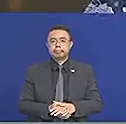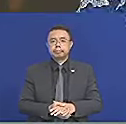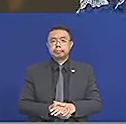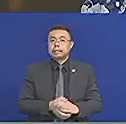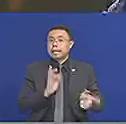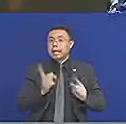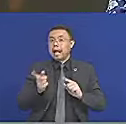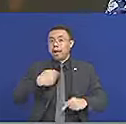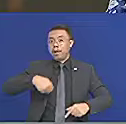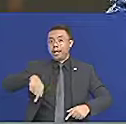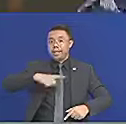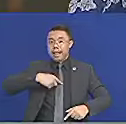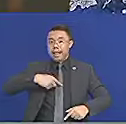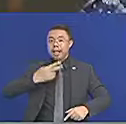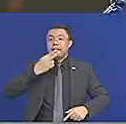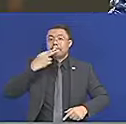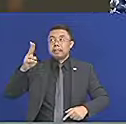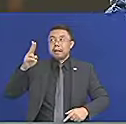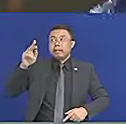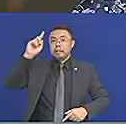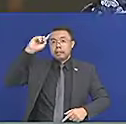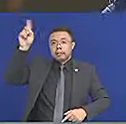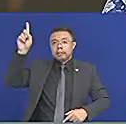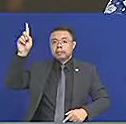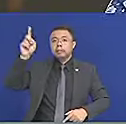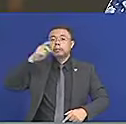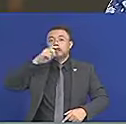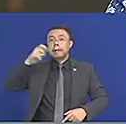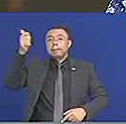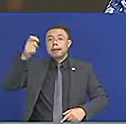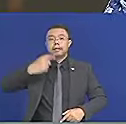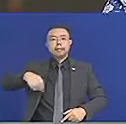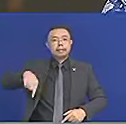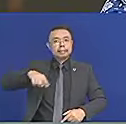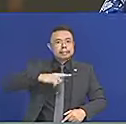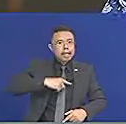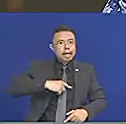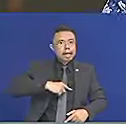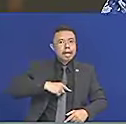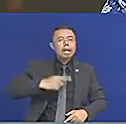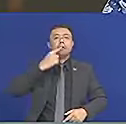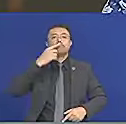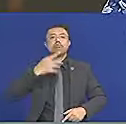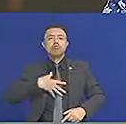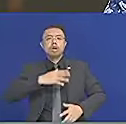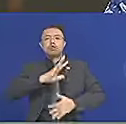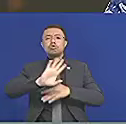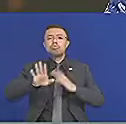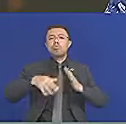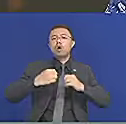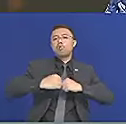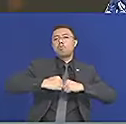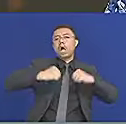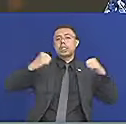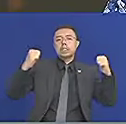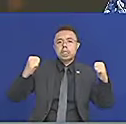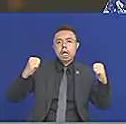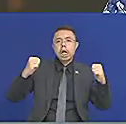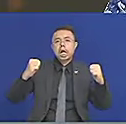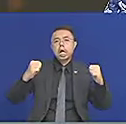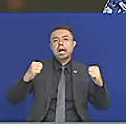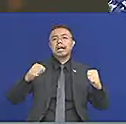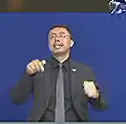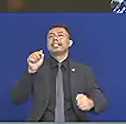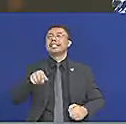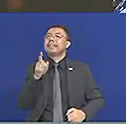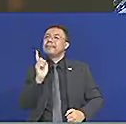Kalau kita percaya bahwa Allah adalah Bapa kita yang memiliki segala kuasa, maka hal